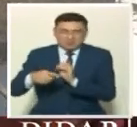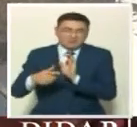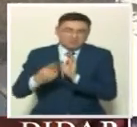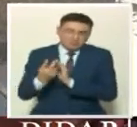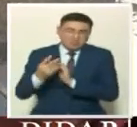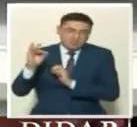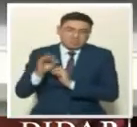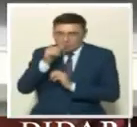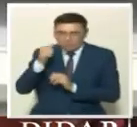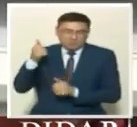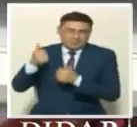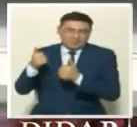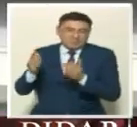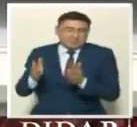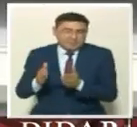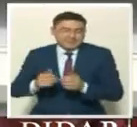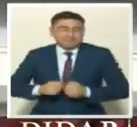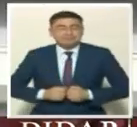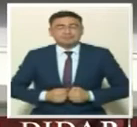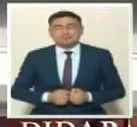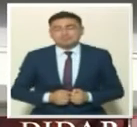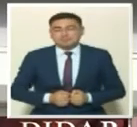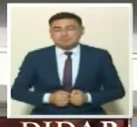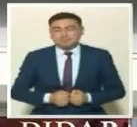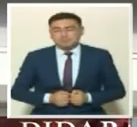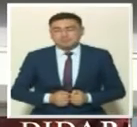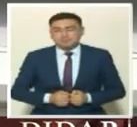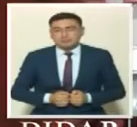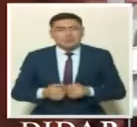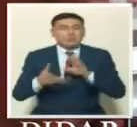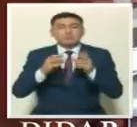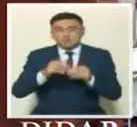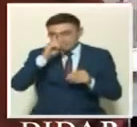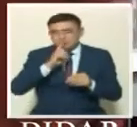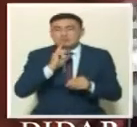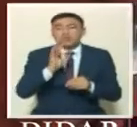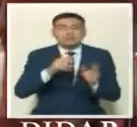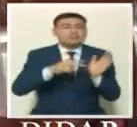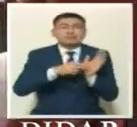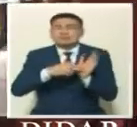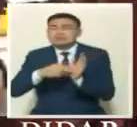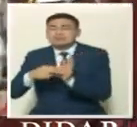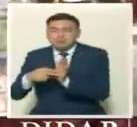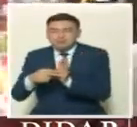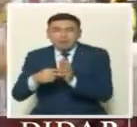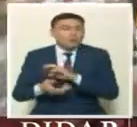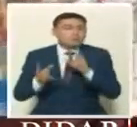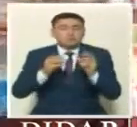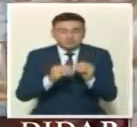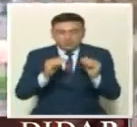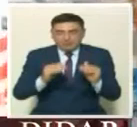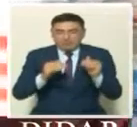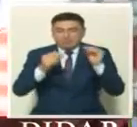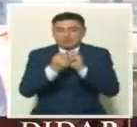13,2% меньше, чем годом ранее, передает Energy Prom KZ. По итогам октября цены на фармацевтическую продукцию в стране выросли